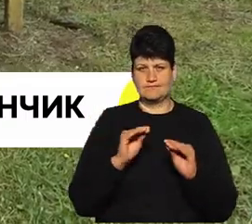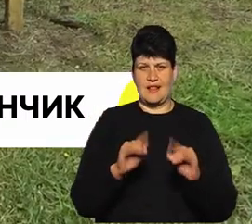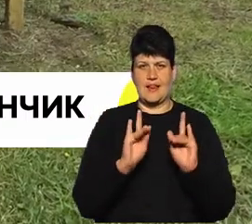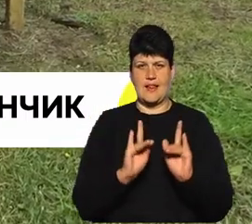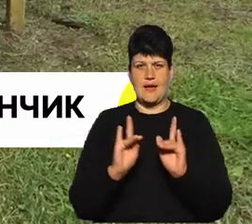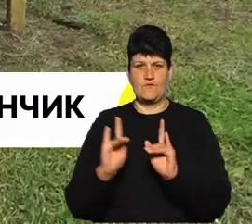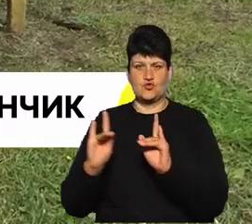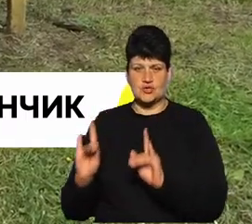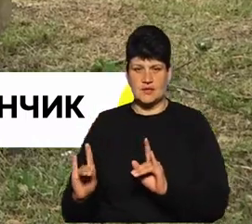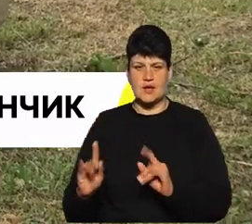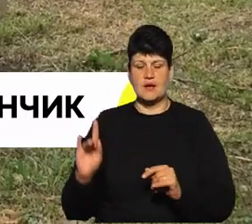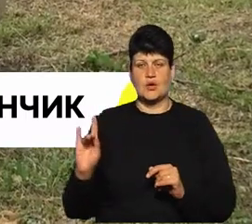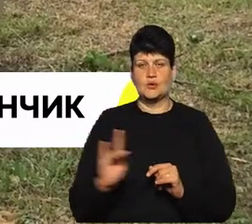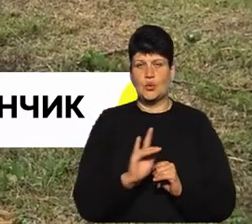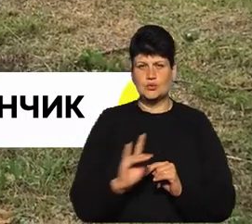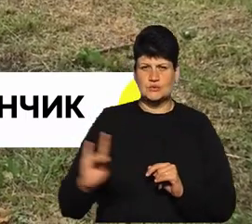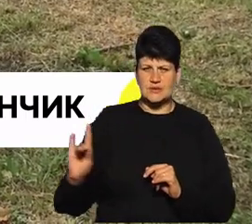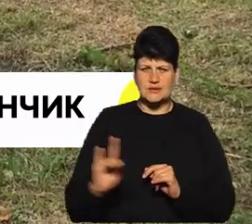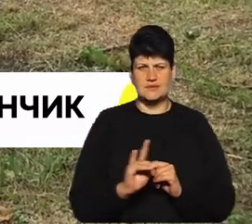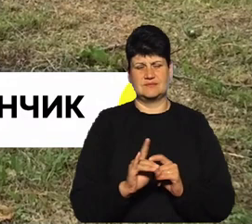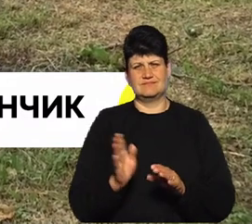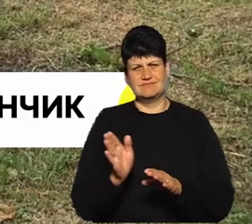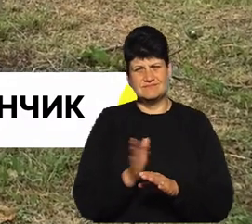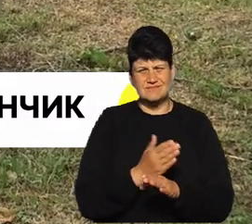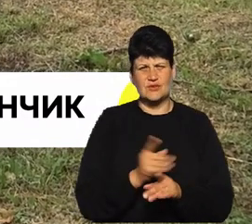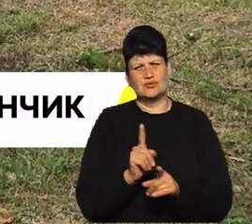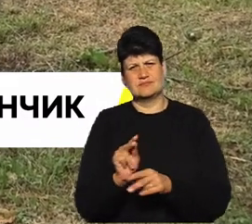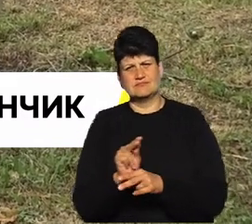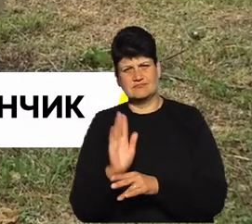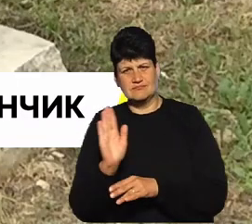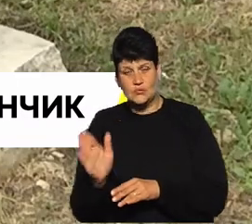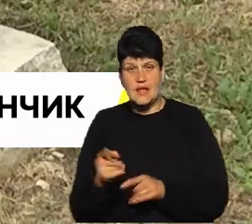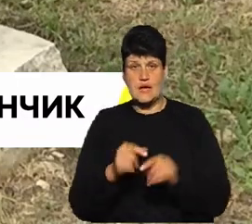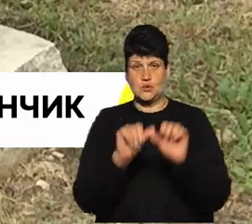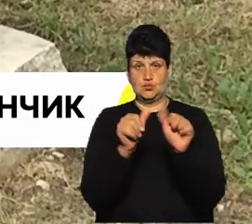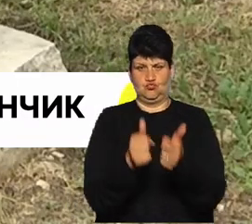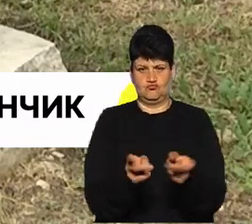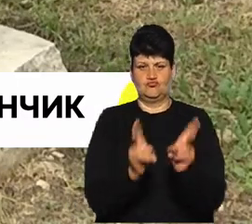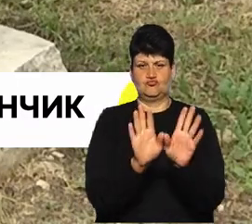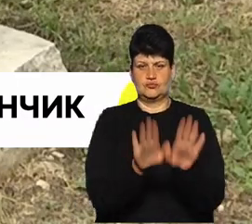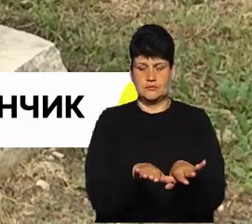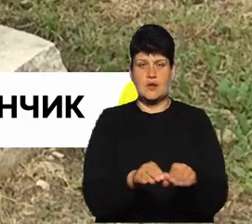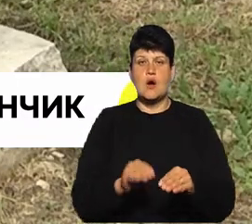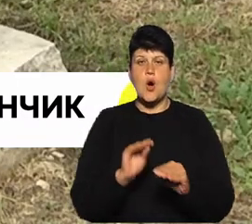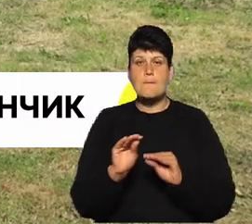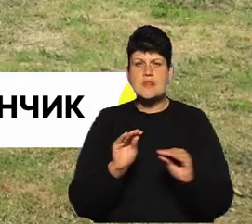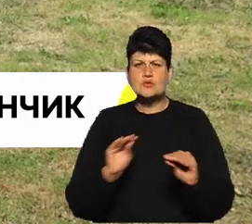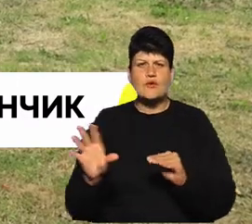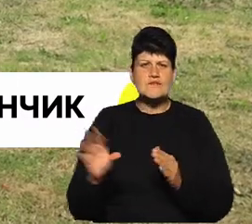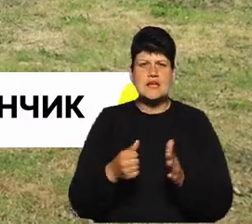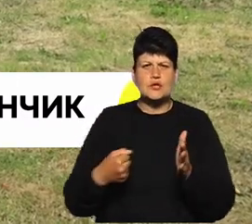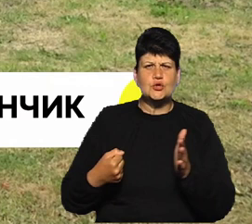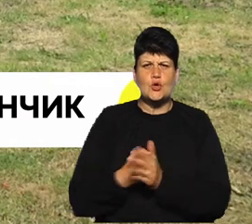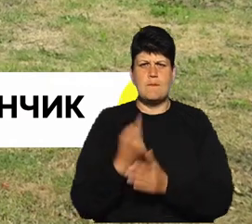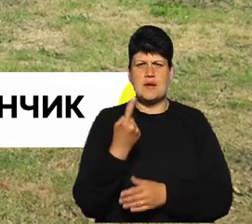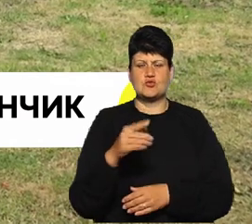Деякі гойдалки й турніки знесуть, а деякі відремонтують. А цю скульптуру хочуть залишити. Планують облаштувати все до 1 вересня.